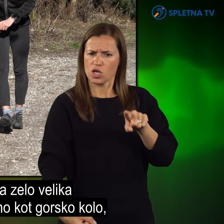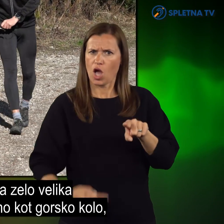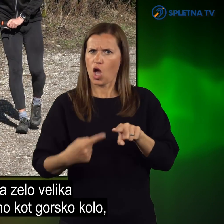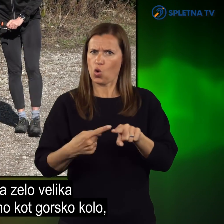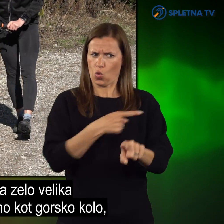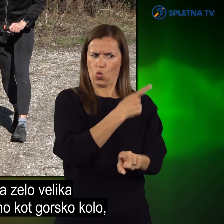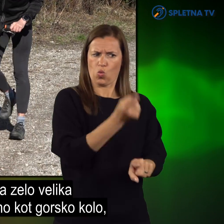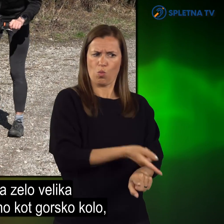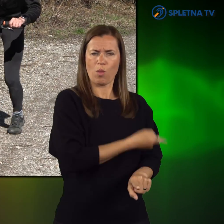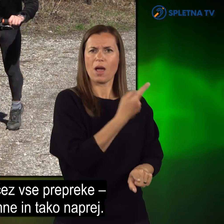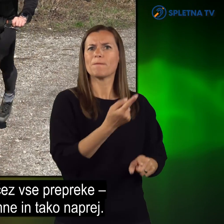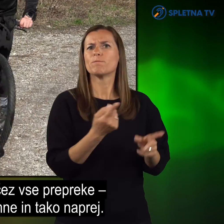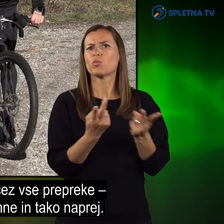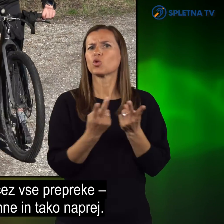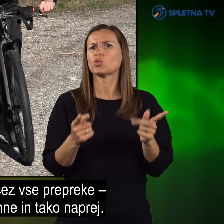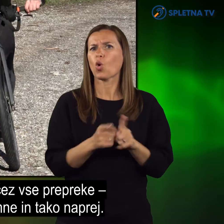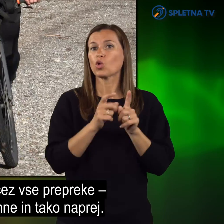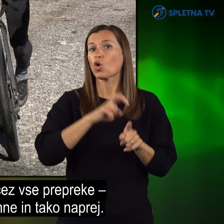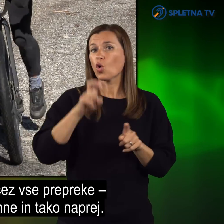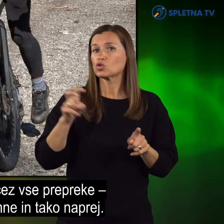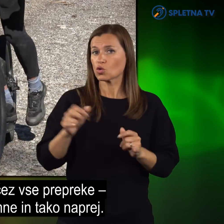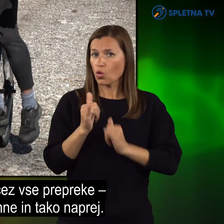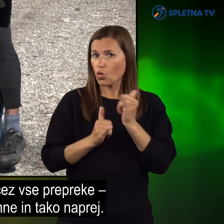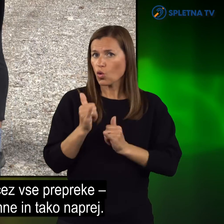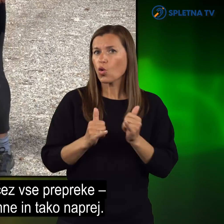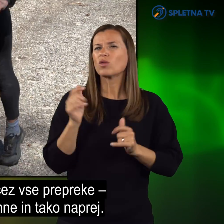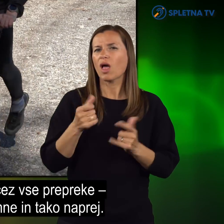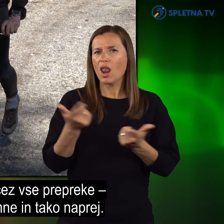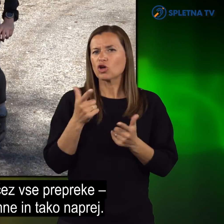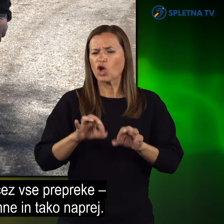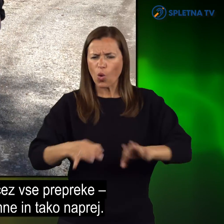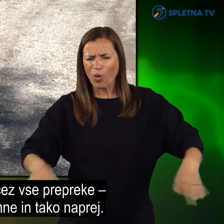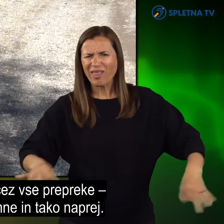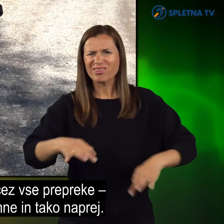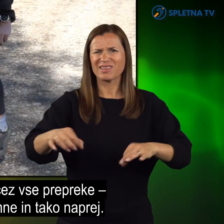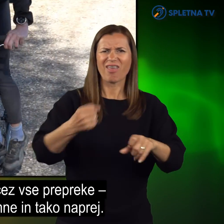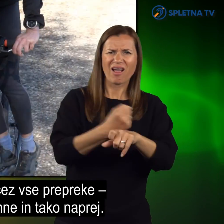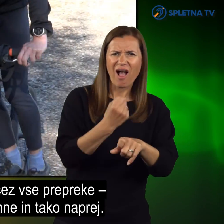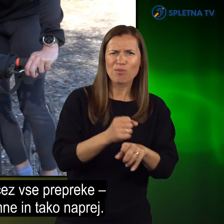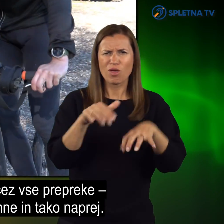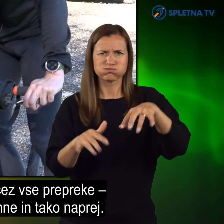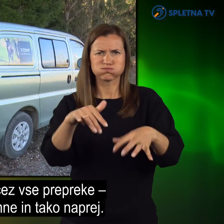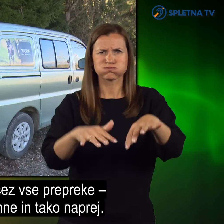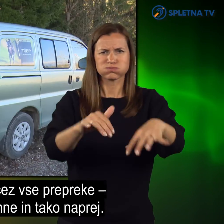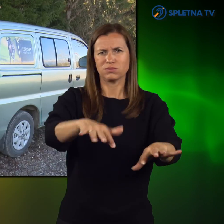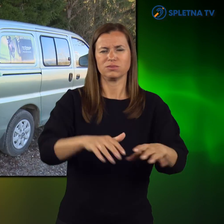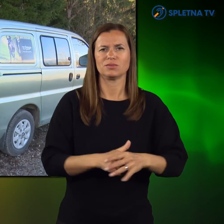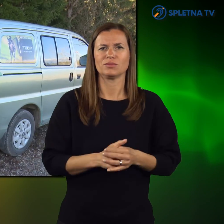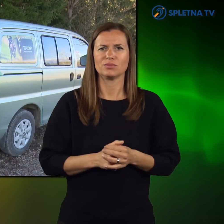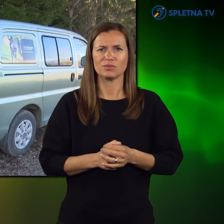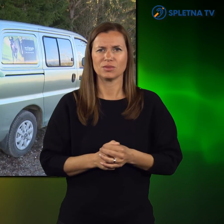zelo velike gume, nekako tako kot gorsko kolo, da gre lažje čez vse prepreke, čez korenine, kamne in tako naprej.